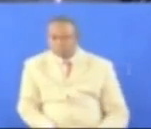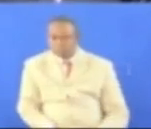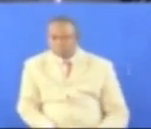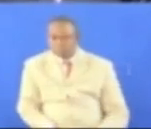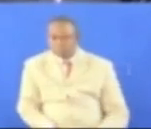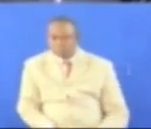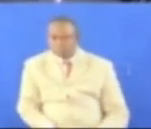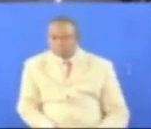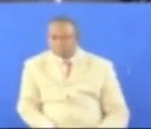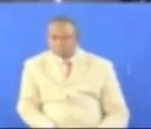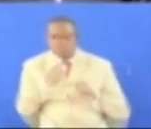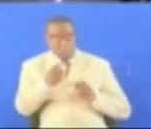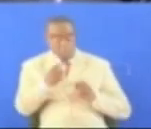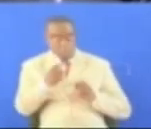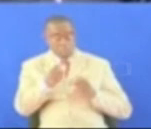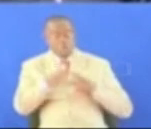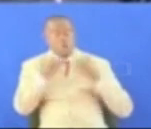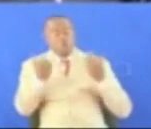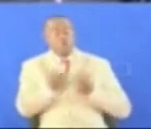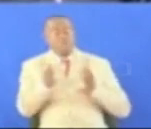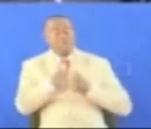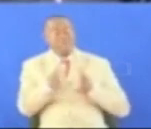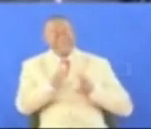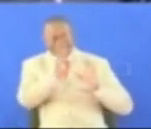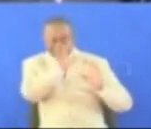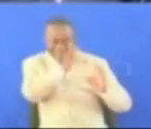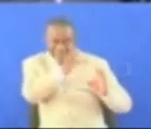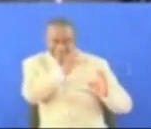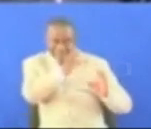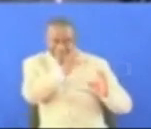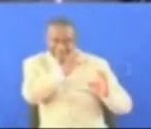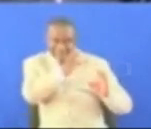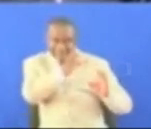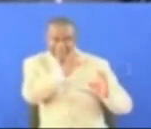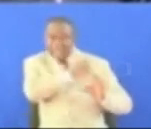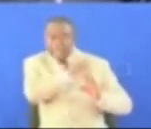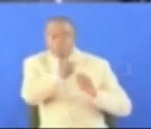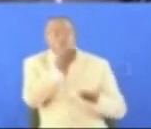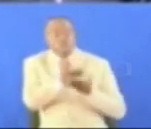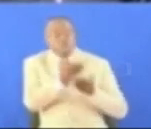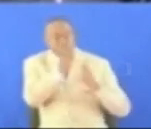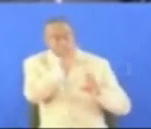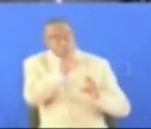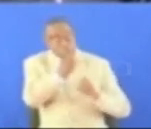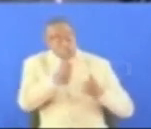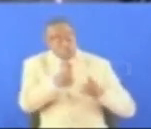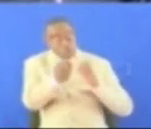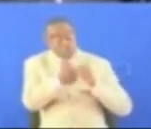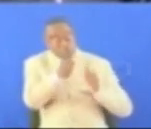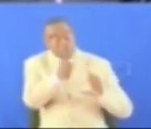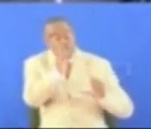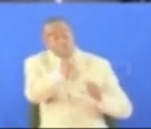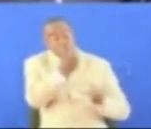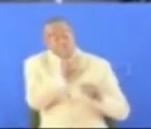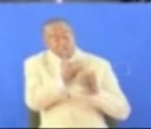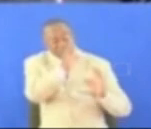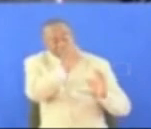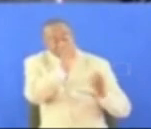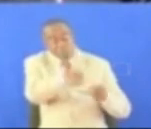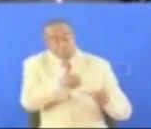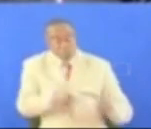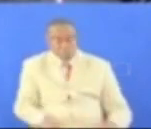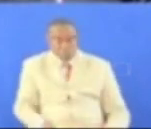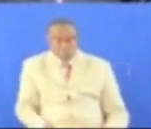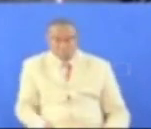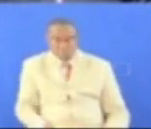Think kwamba dunia ime advance scientifically, let that science prove kwamba inaweza kusolve problem kama hizo.